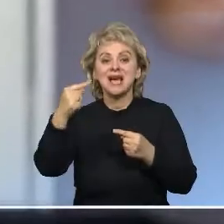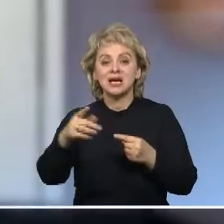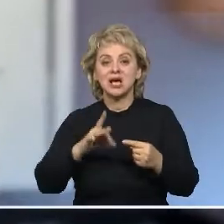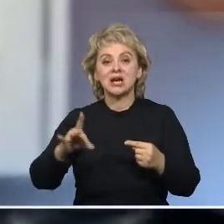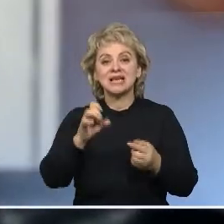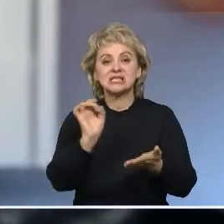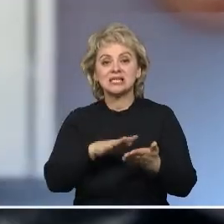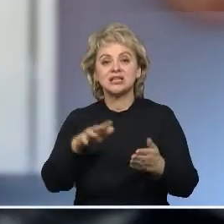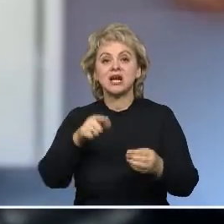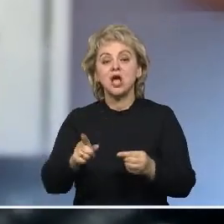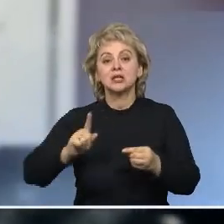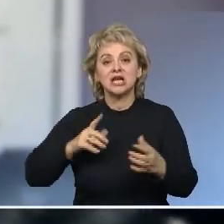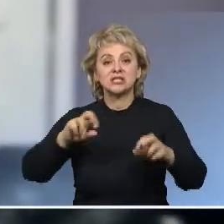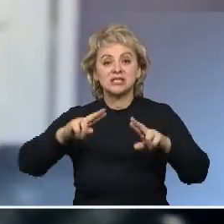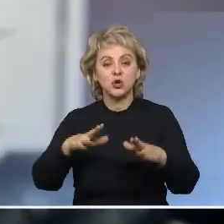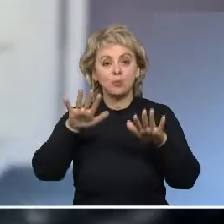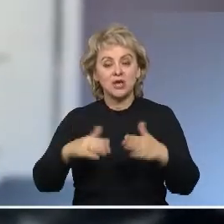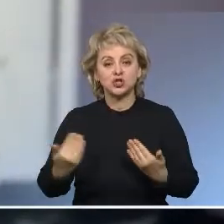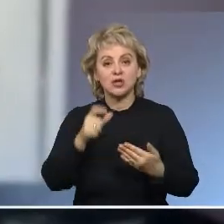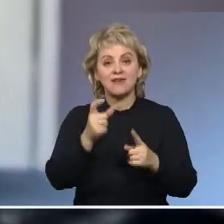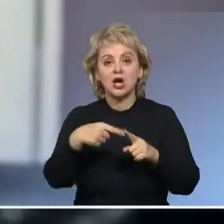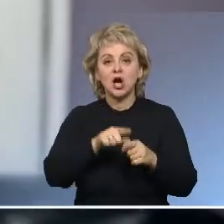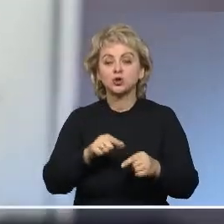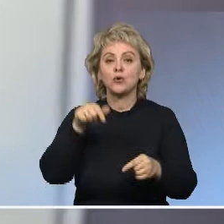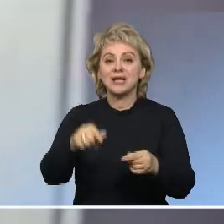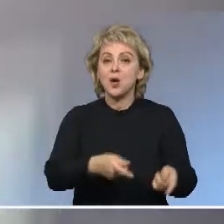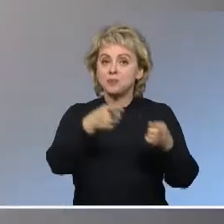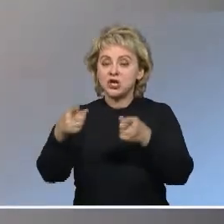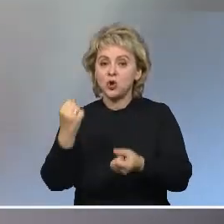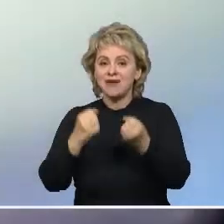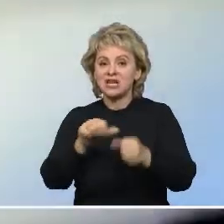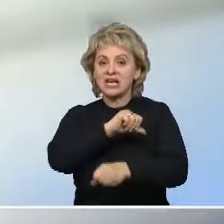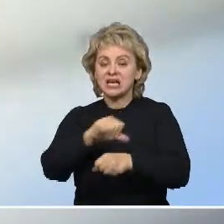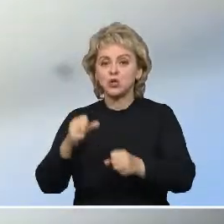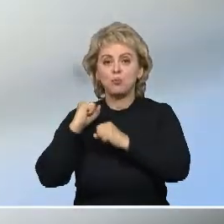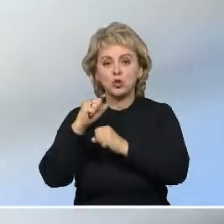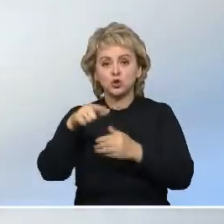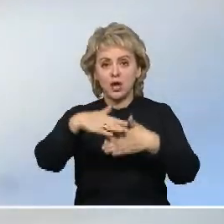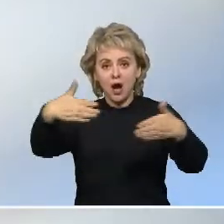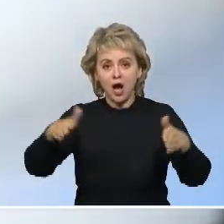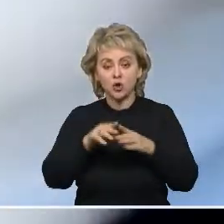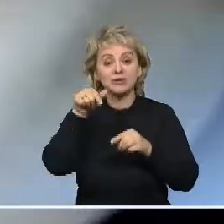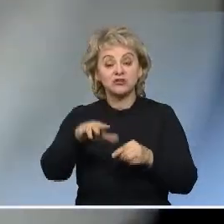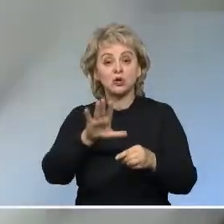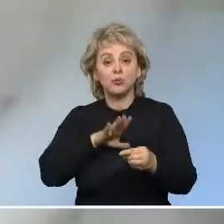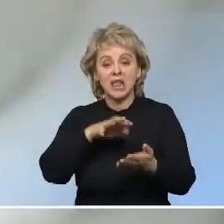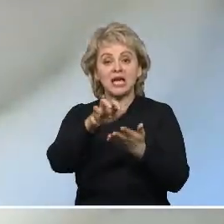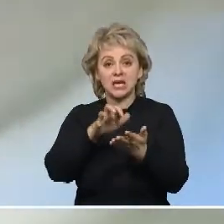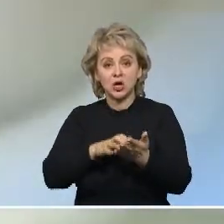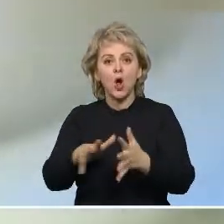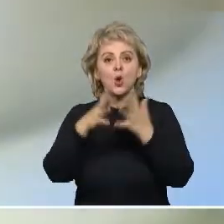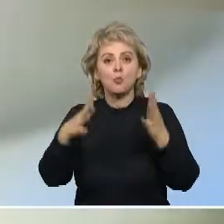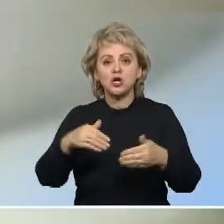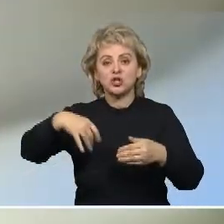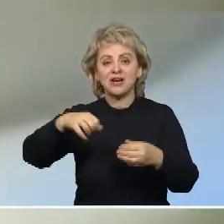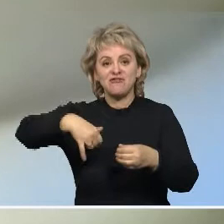окраине райцентра наряд задержал местного жителя, который перегружал из автомобиля к границе мешки и коробки. В них и была икра в